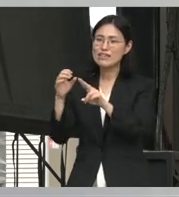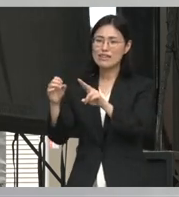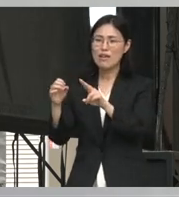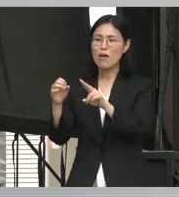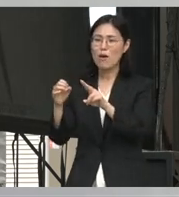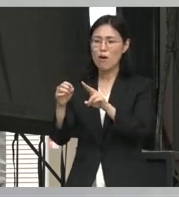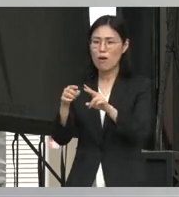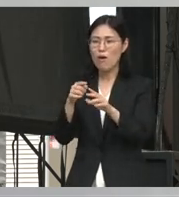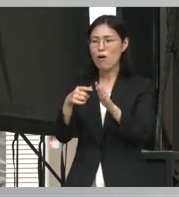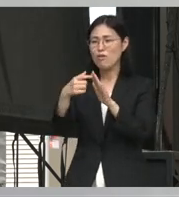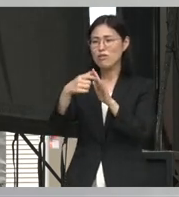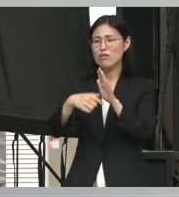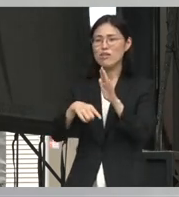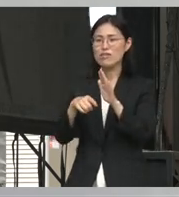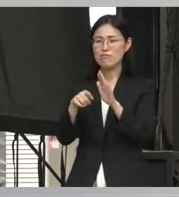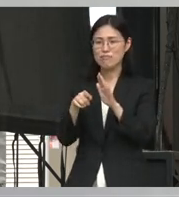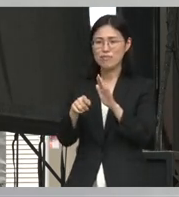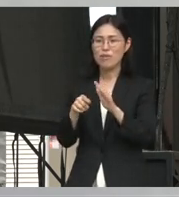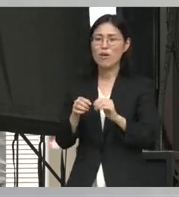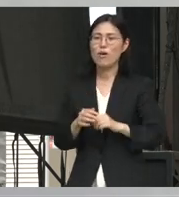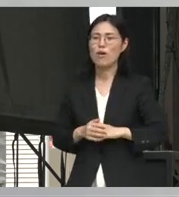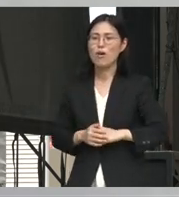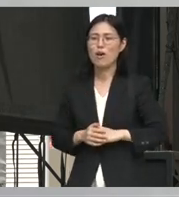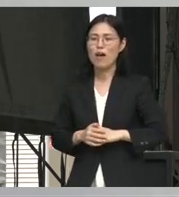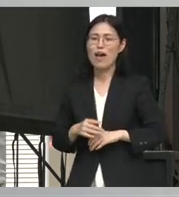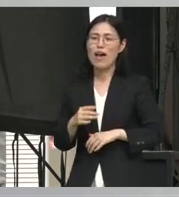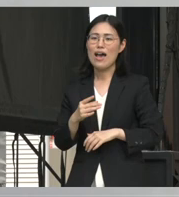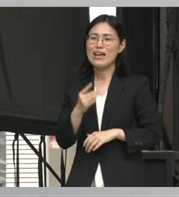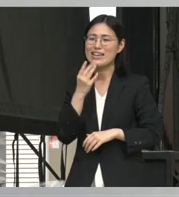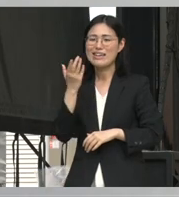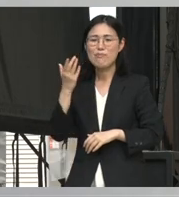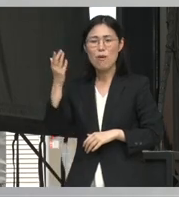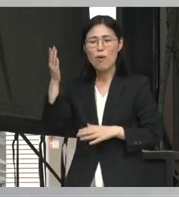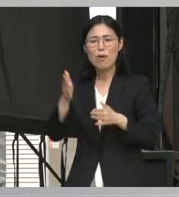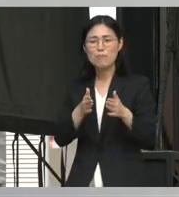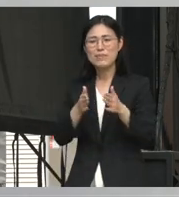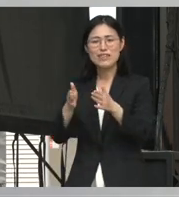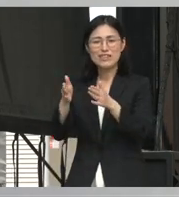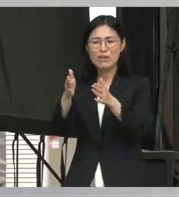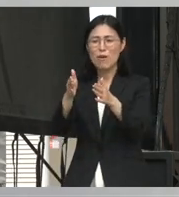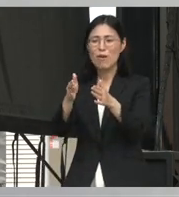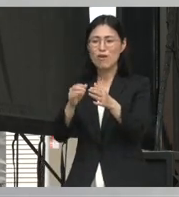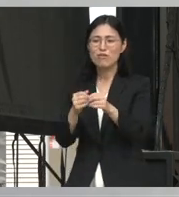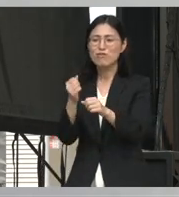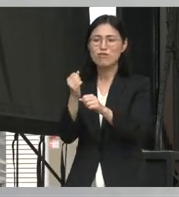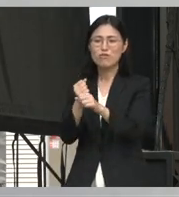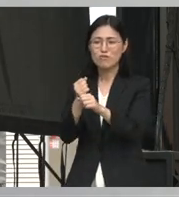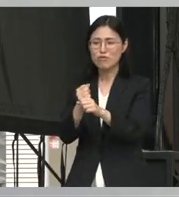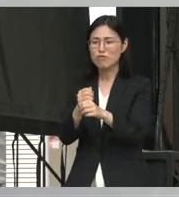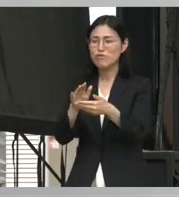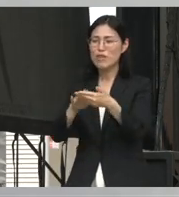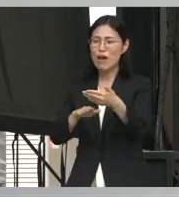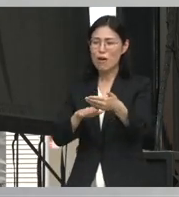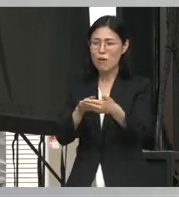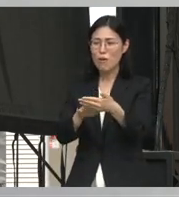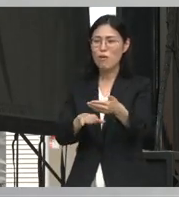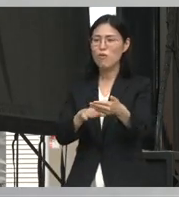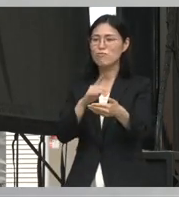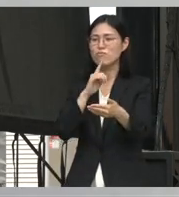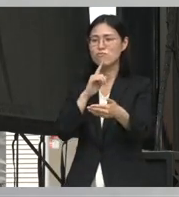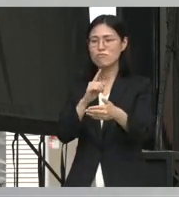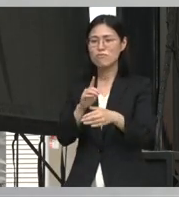トはHope Light Our Way、 希望の道をつなごうであります。今私たち